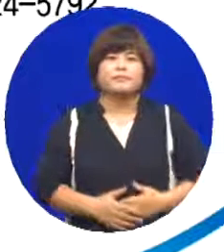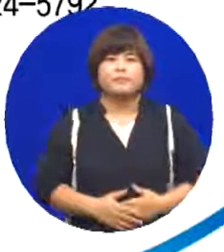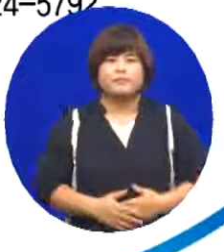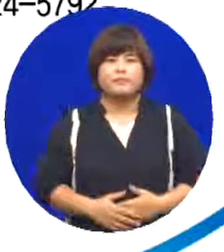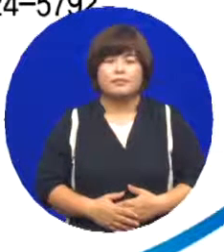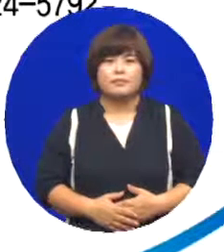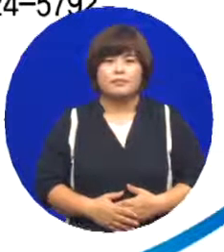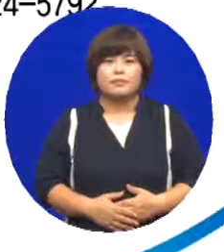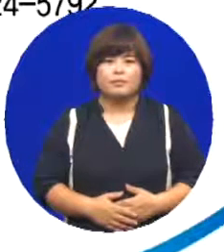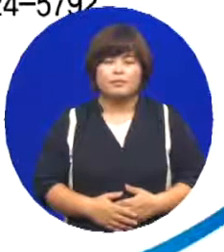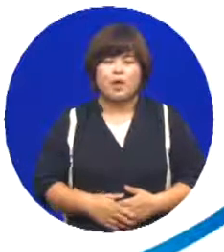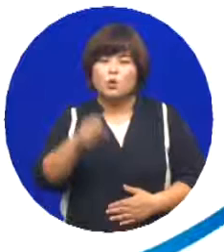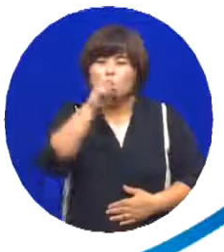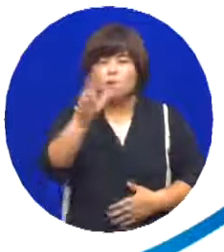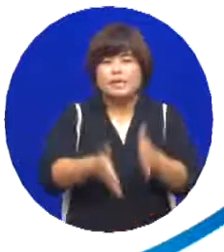관람과 참여 바랍니다.